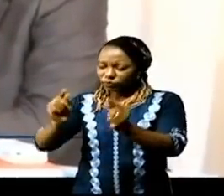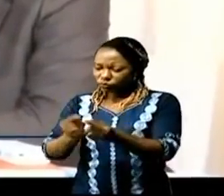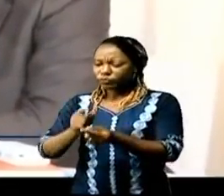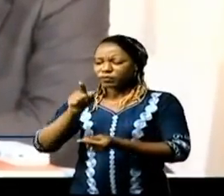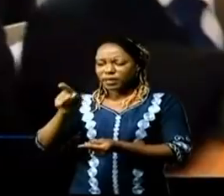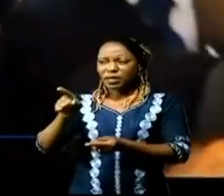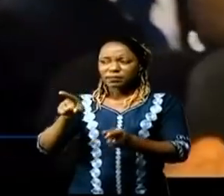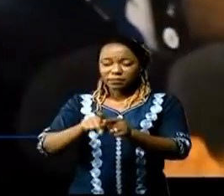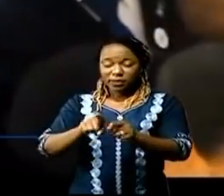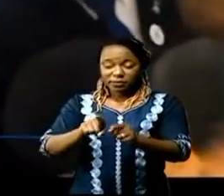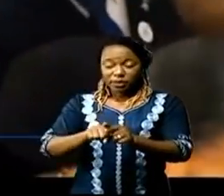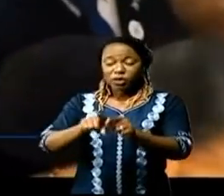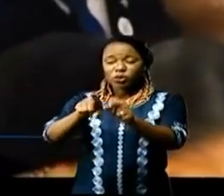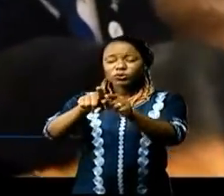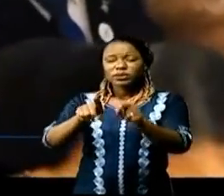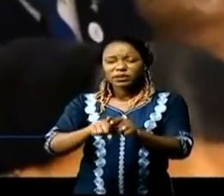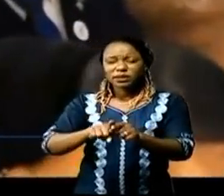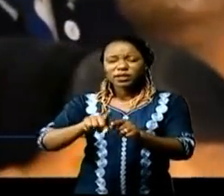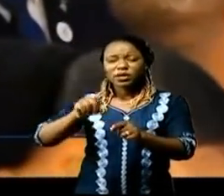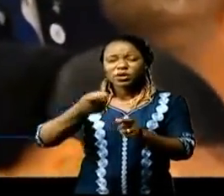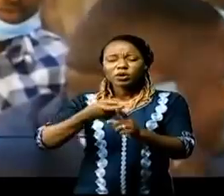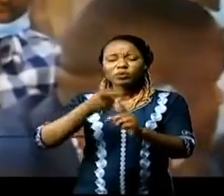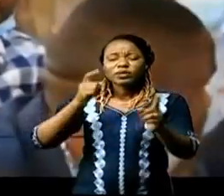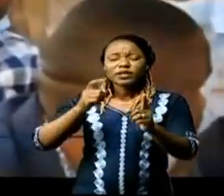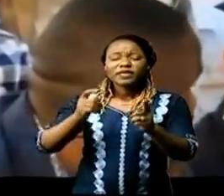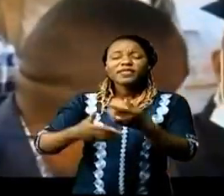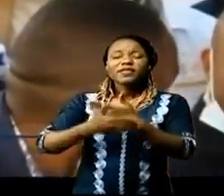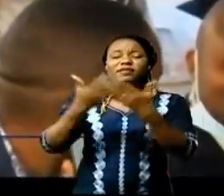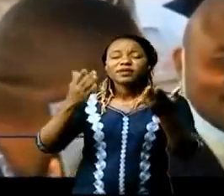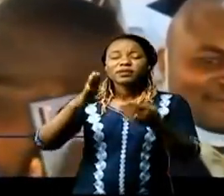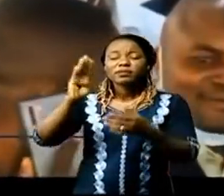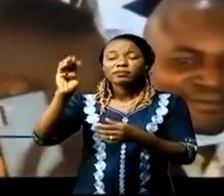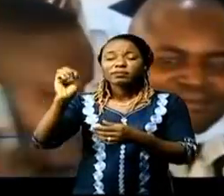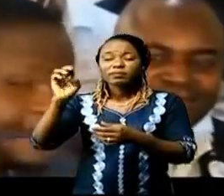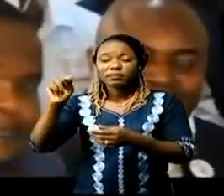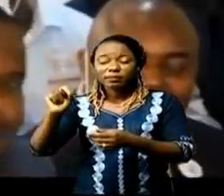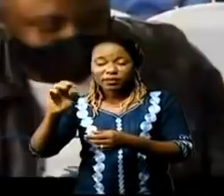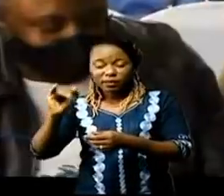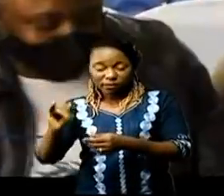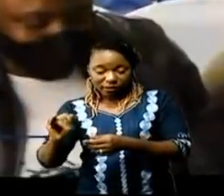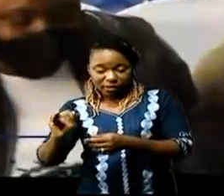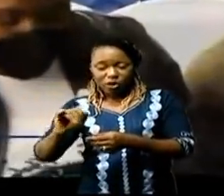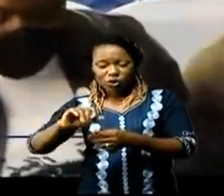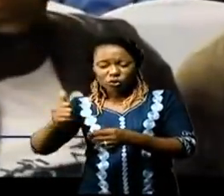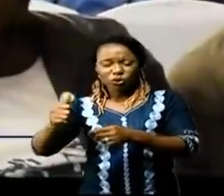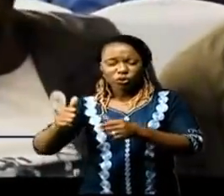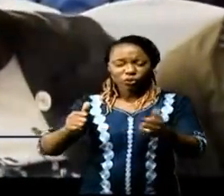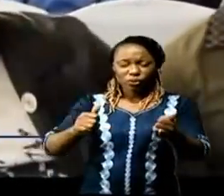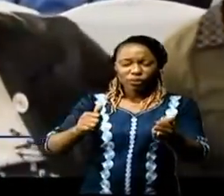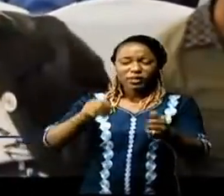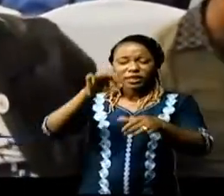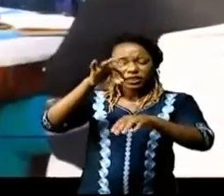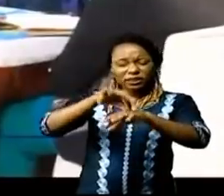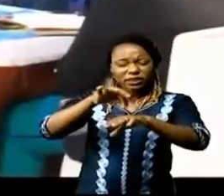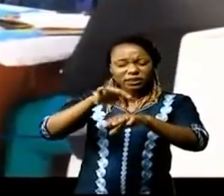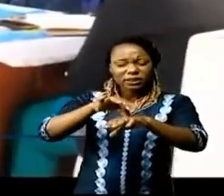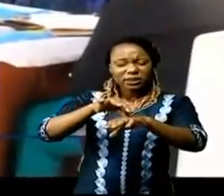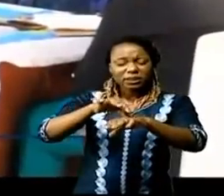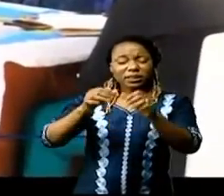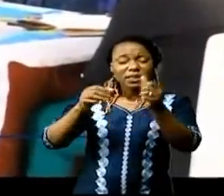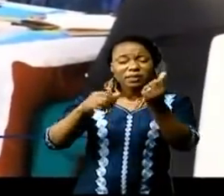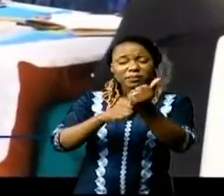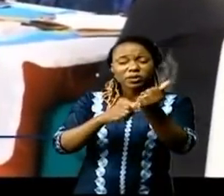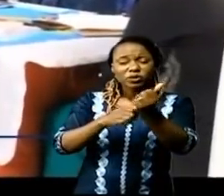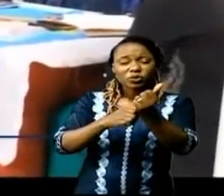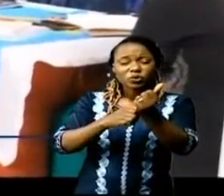Grand Nord, venus notamment des villes de Beni et Butembo et du territoire de Lubero. Occasion pour ces hommes d'affaires d'exposer